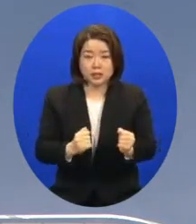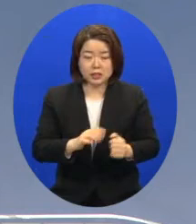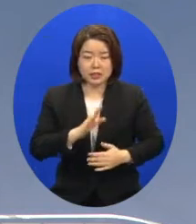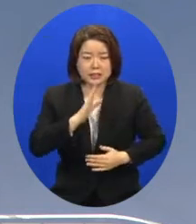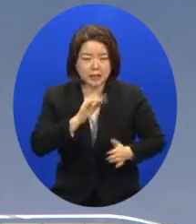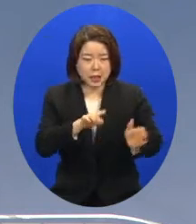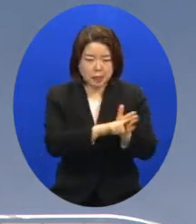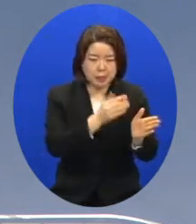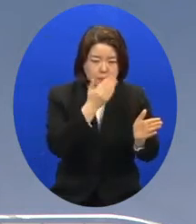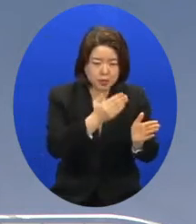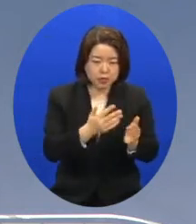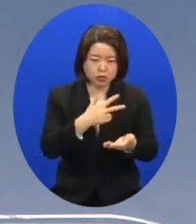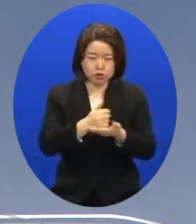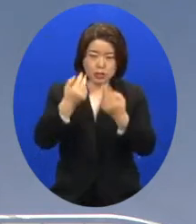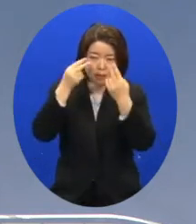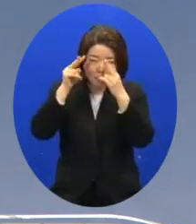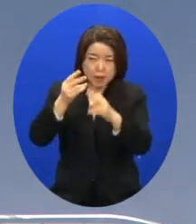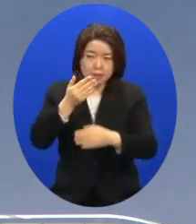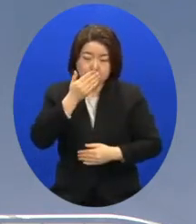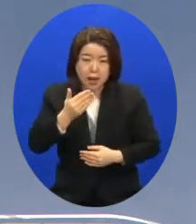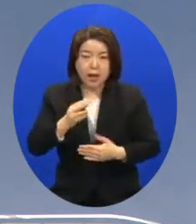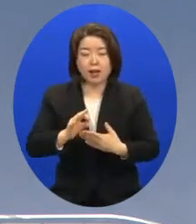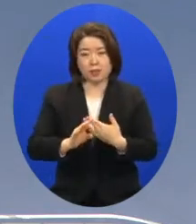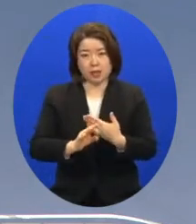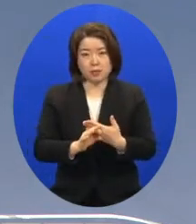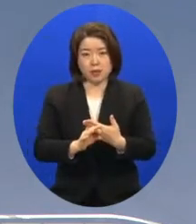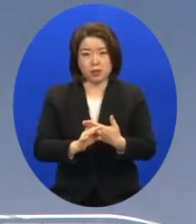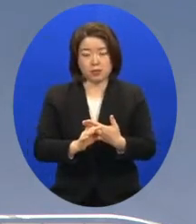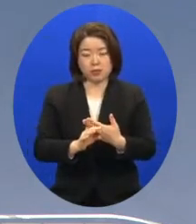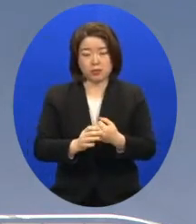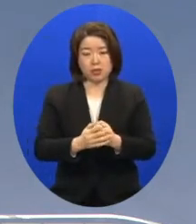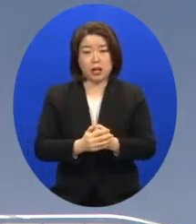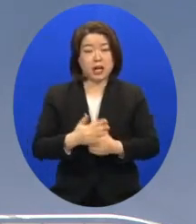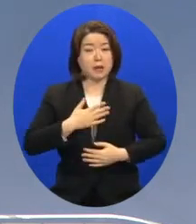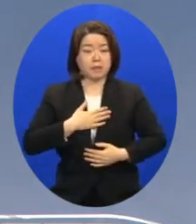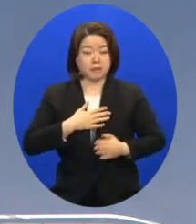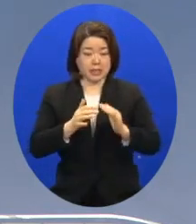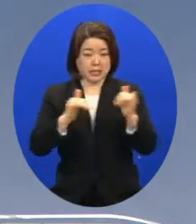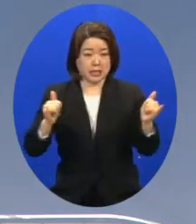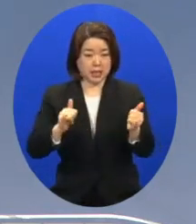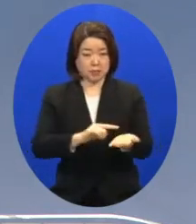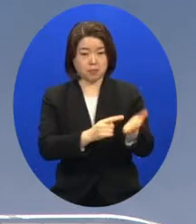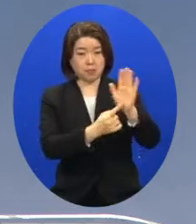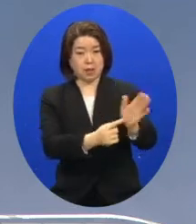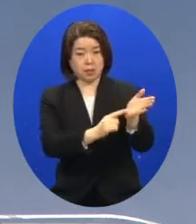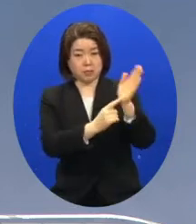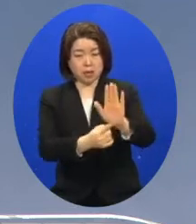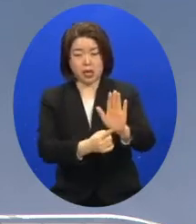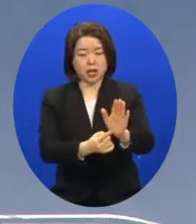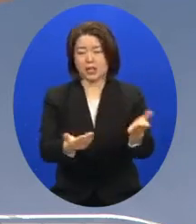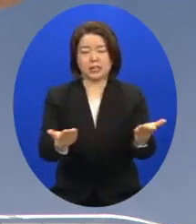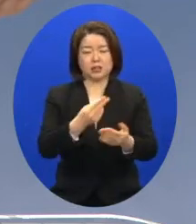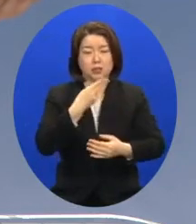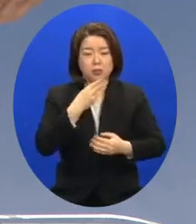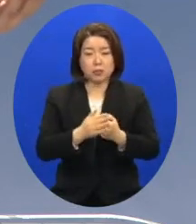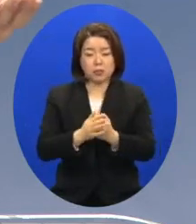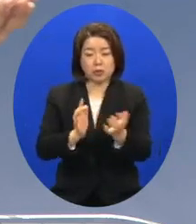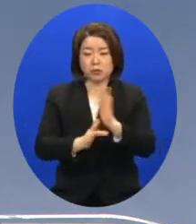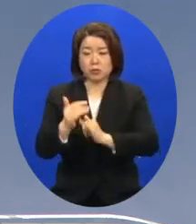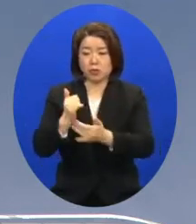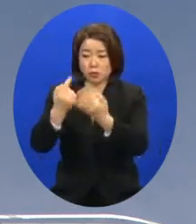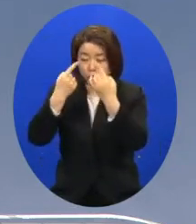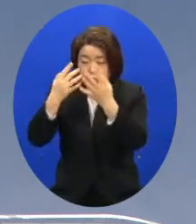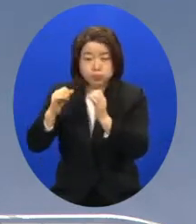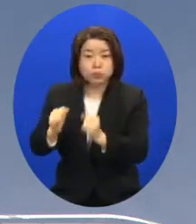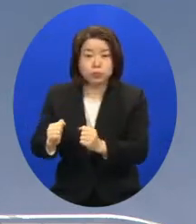주님을 바라 본다면 5 사람을 내세울 일이 있겠습니까 아 예수님이 분명히 계신데